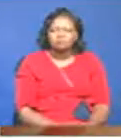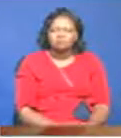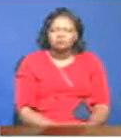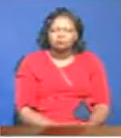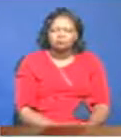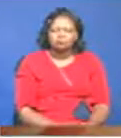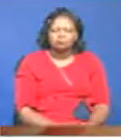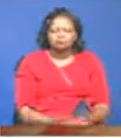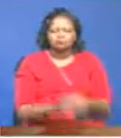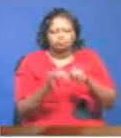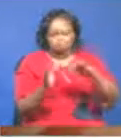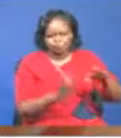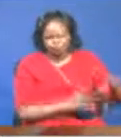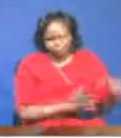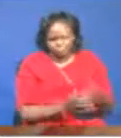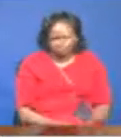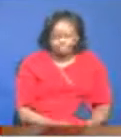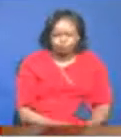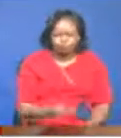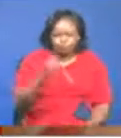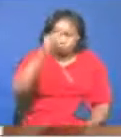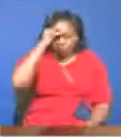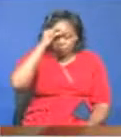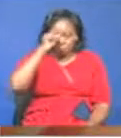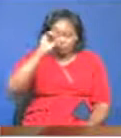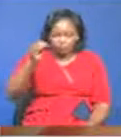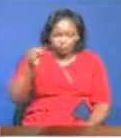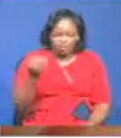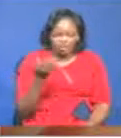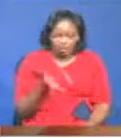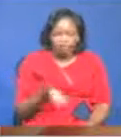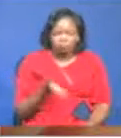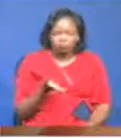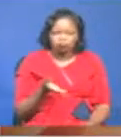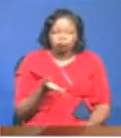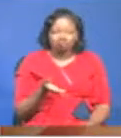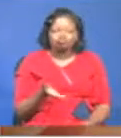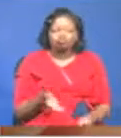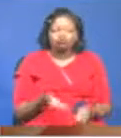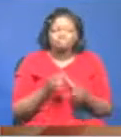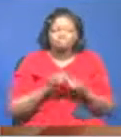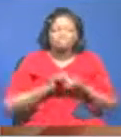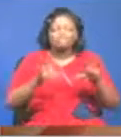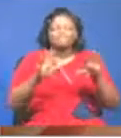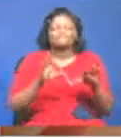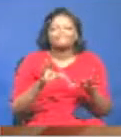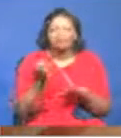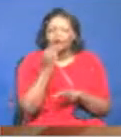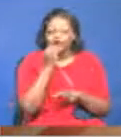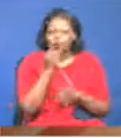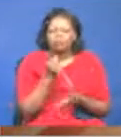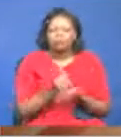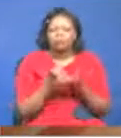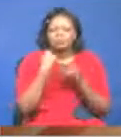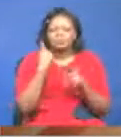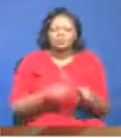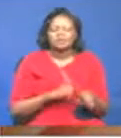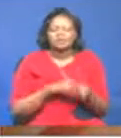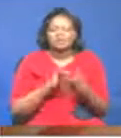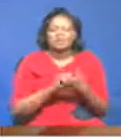Tukiachana na hayo, mtazamaji, serikali za kaunti sasa zinaimarisha usambazaji wa chakula cha msaada wakati huu ambapo mamilioni